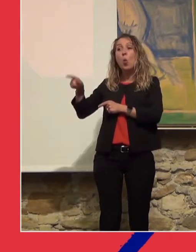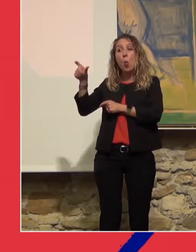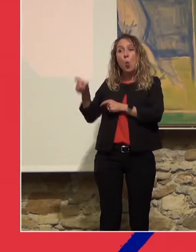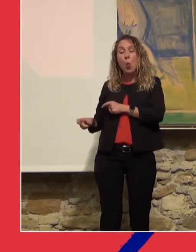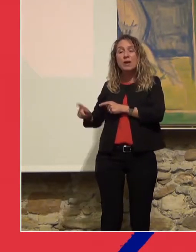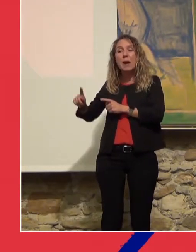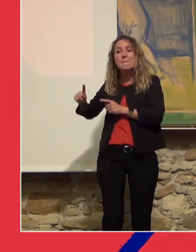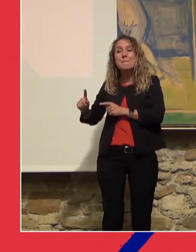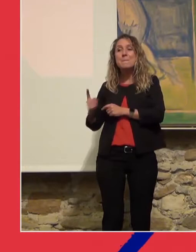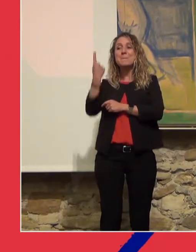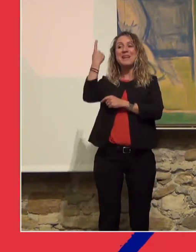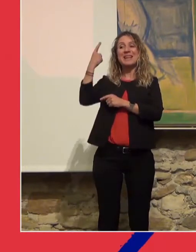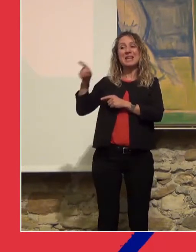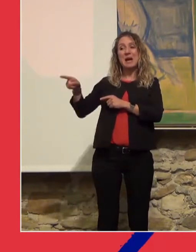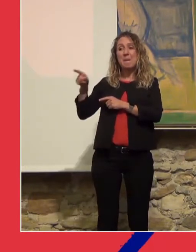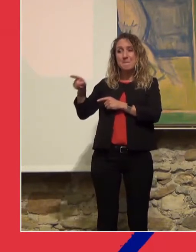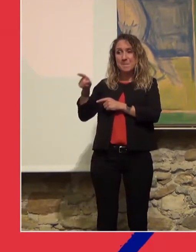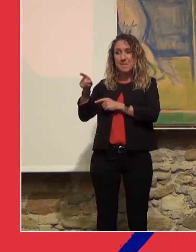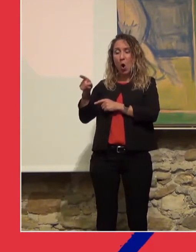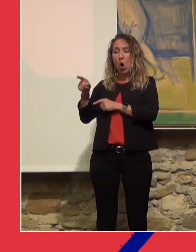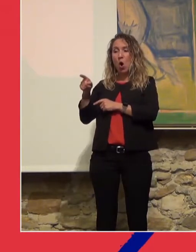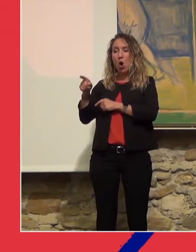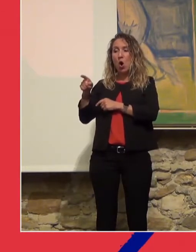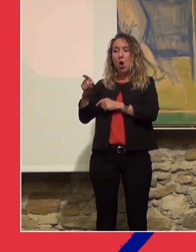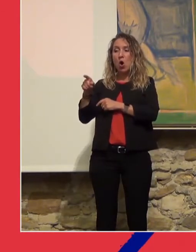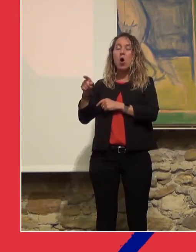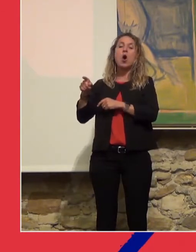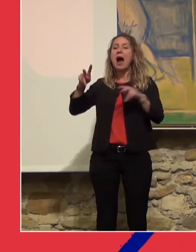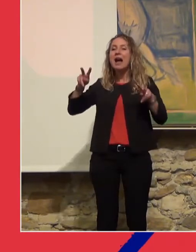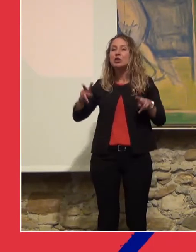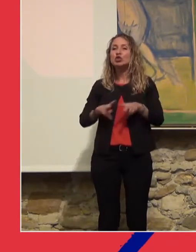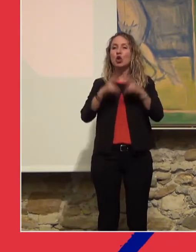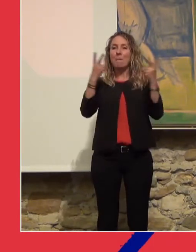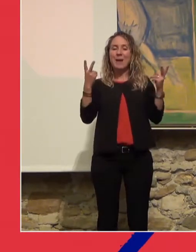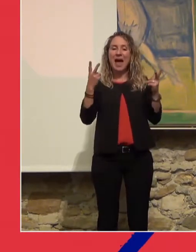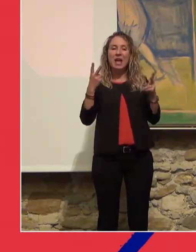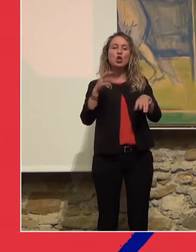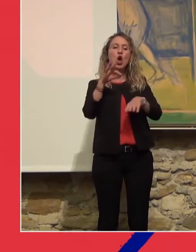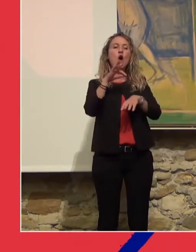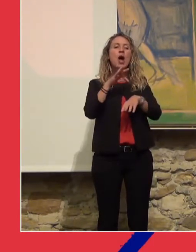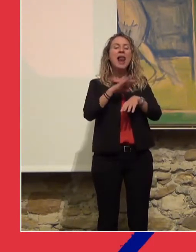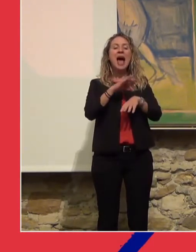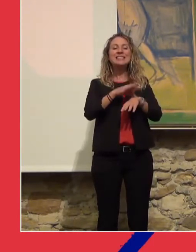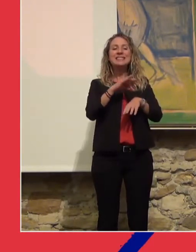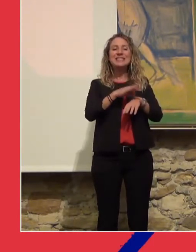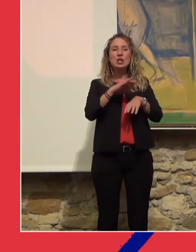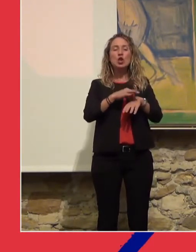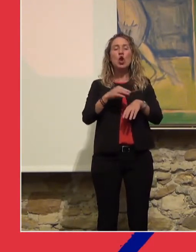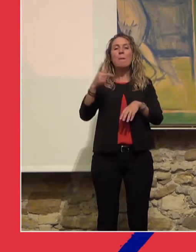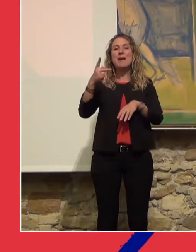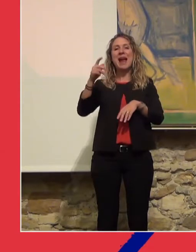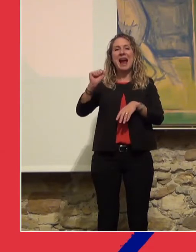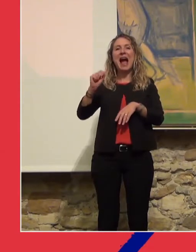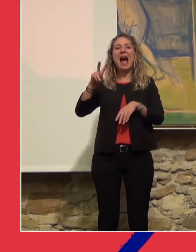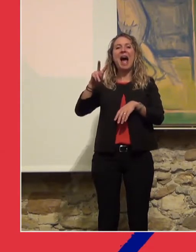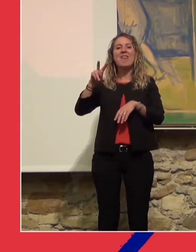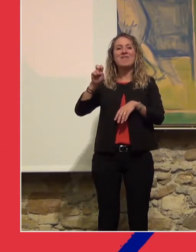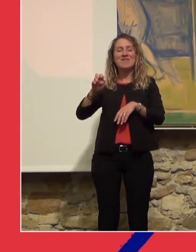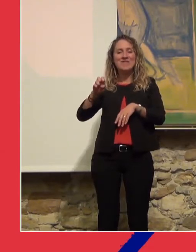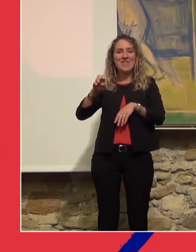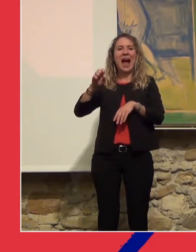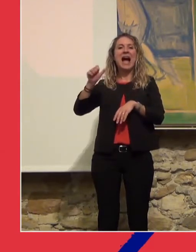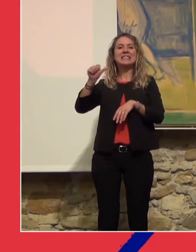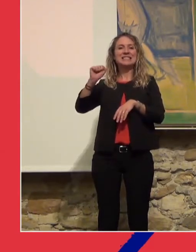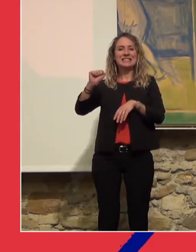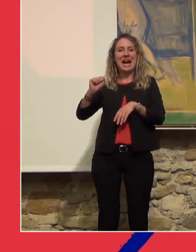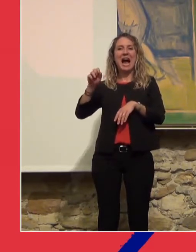a diagnosticare la sindrome di Kawasaki nei bambini Covid, una malattia che colpisce le coronarie di questi